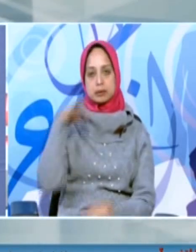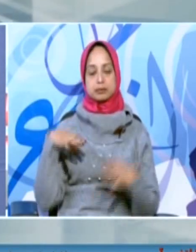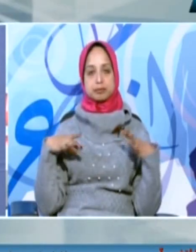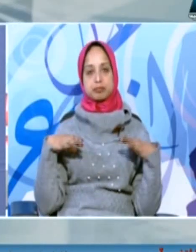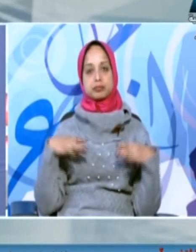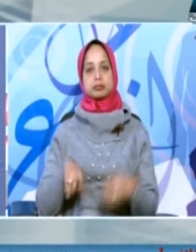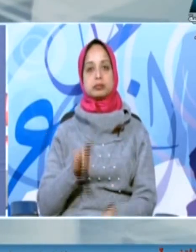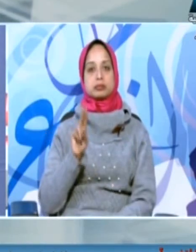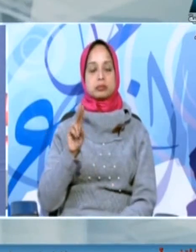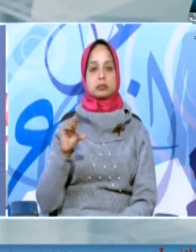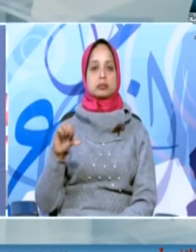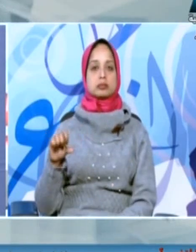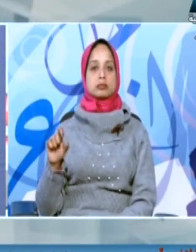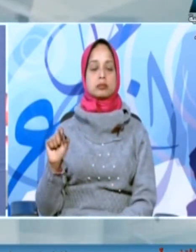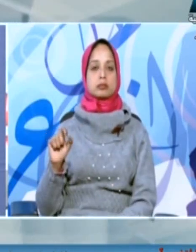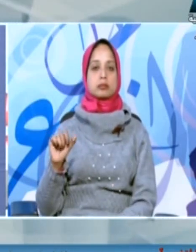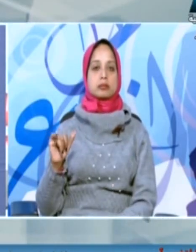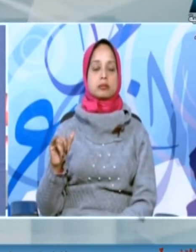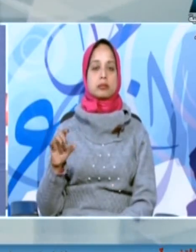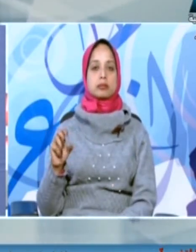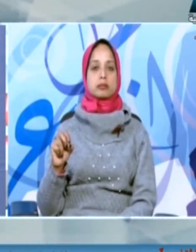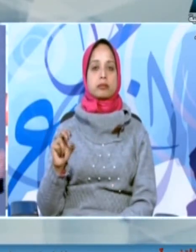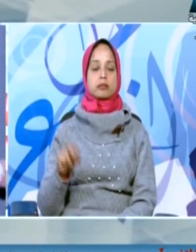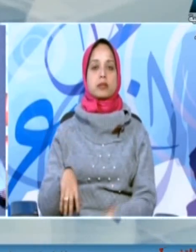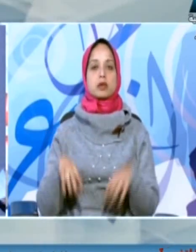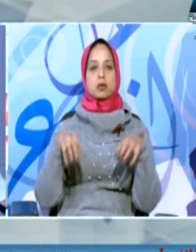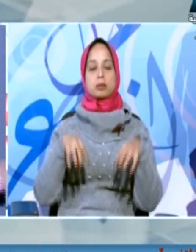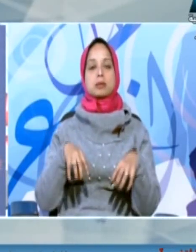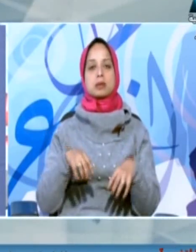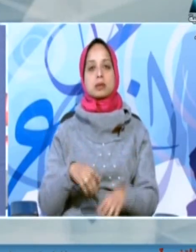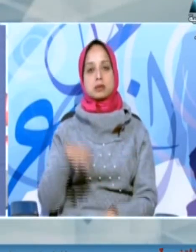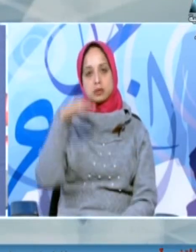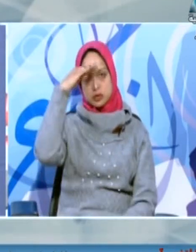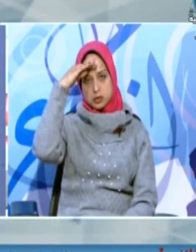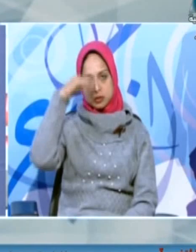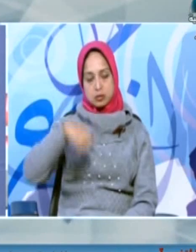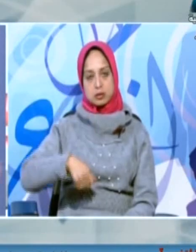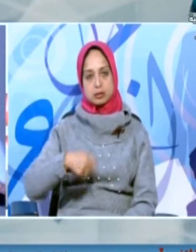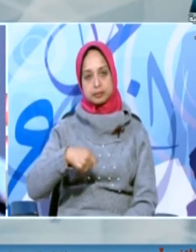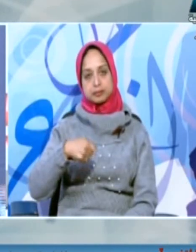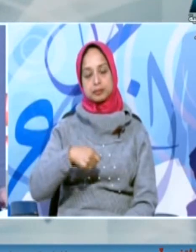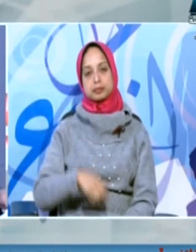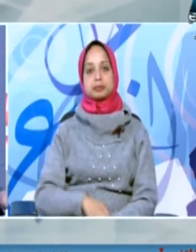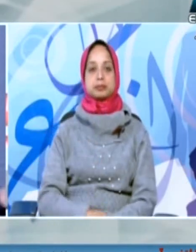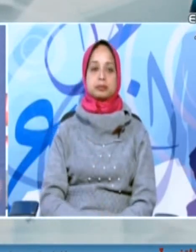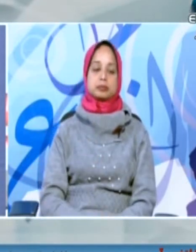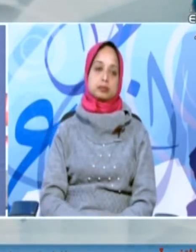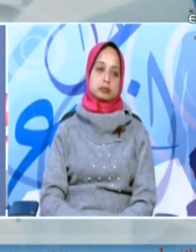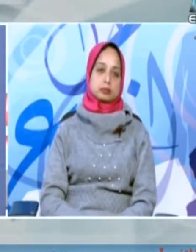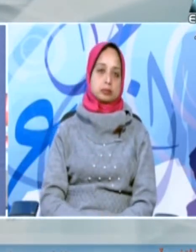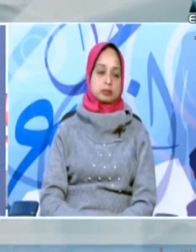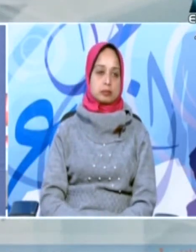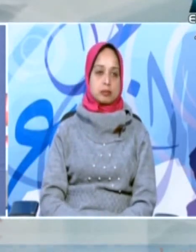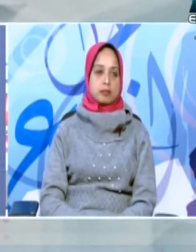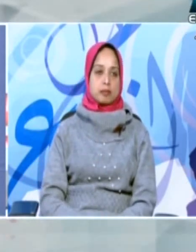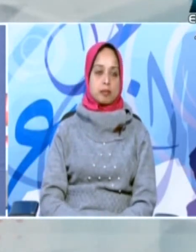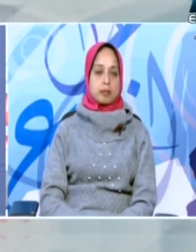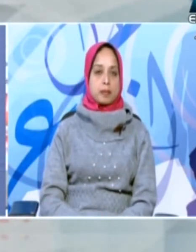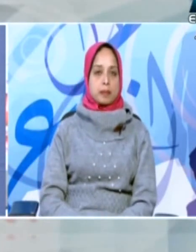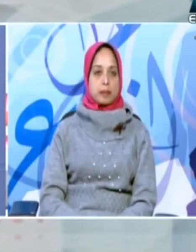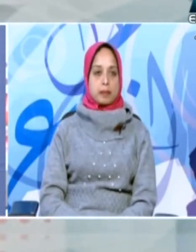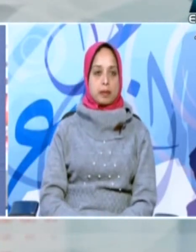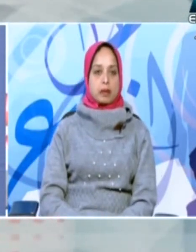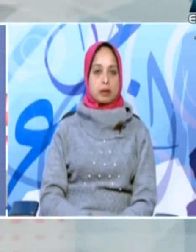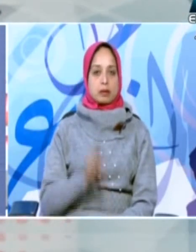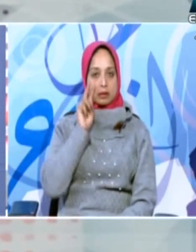كده تمام. في اسئله ثانيه عندك؟ لا شكرا يا مستر خالد. تحت امرك يا بنتي. طيب يا اولاد بنشوف برضو